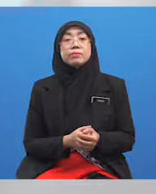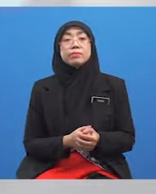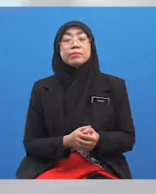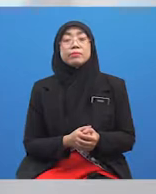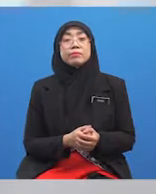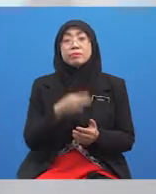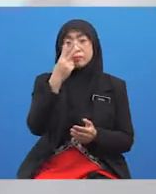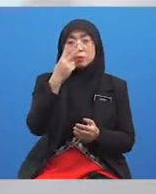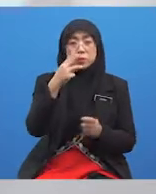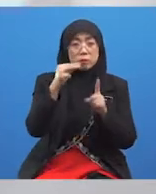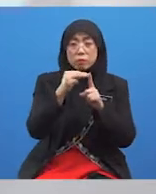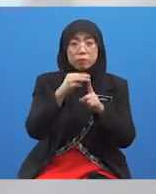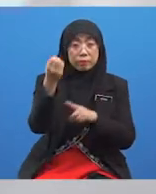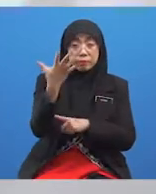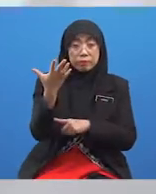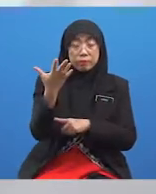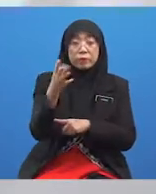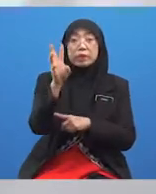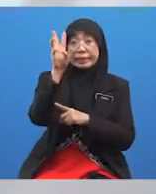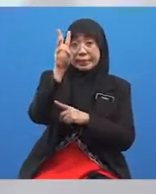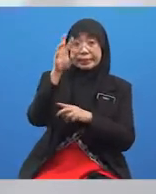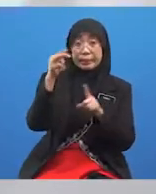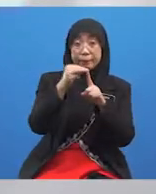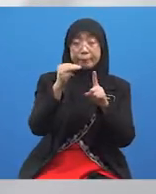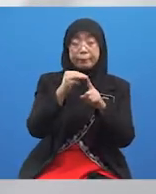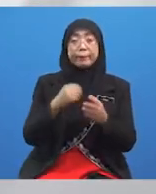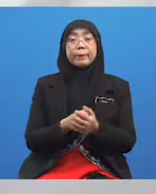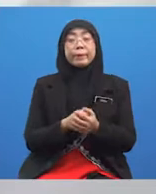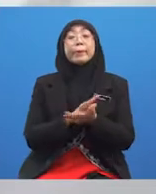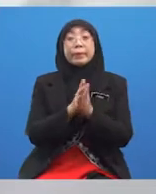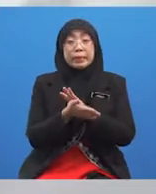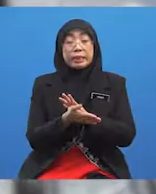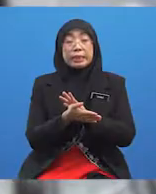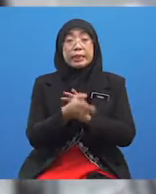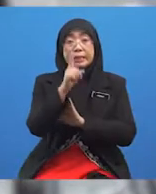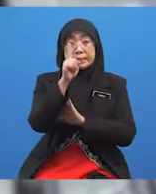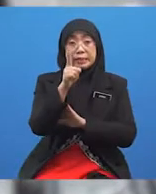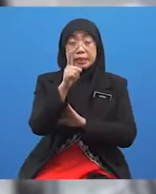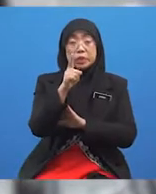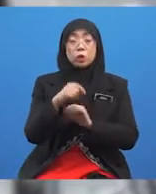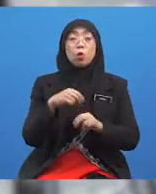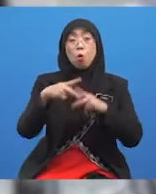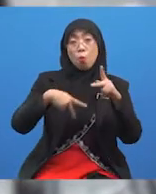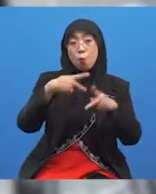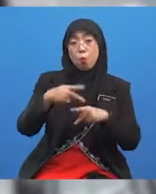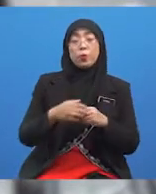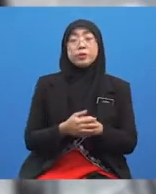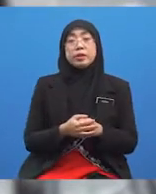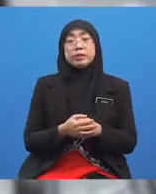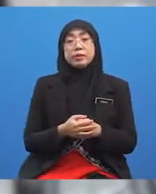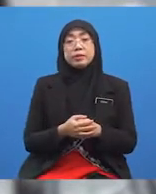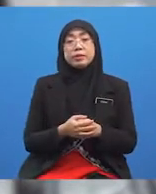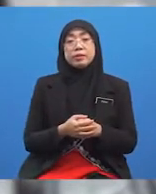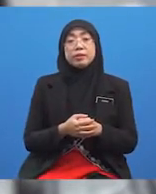Lihat wakah yang diputuskan sebanyak 6 wakah. Ini bermakna 1 proses 1 wakah dan 1 huraian 1